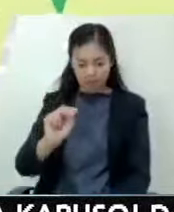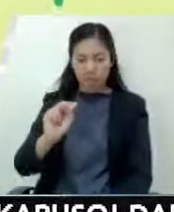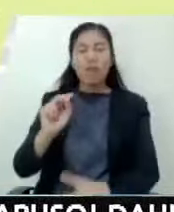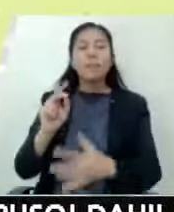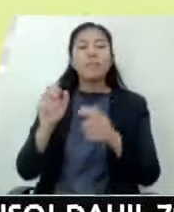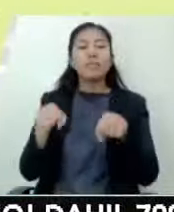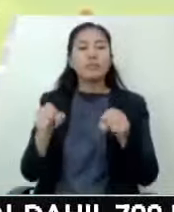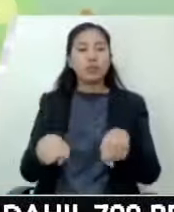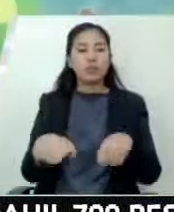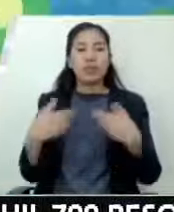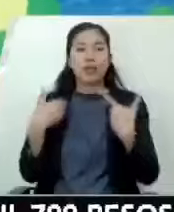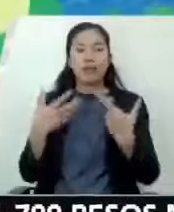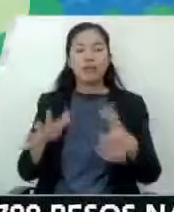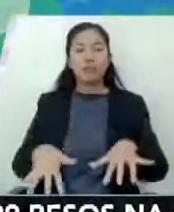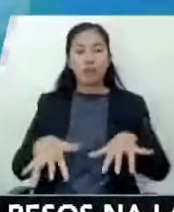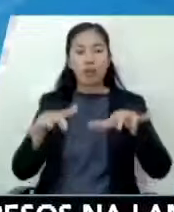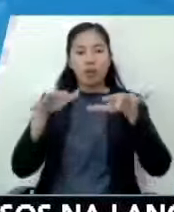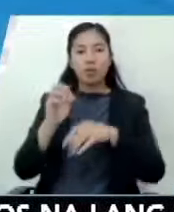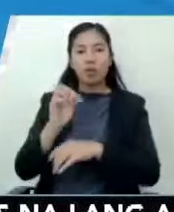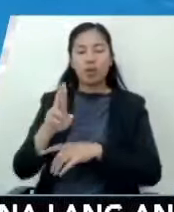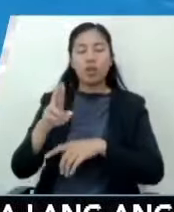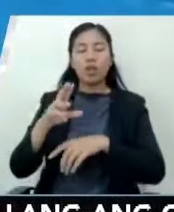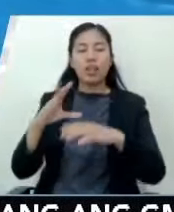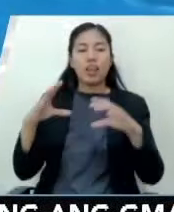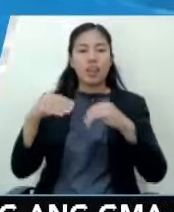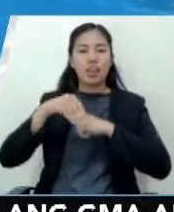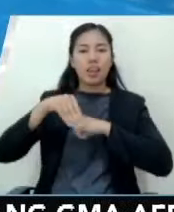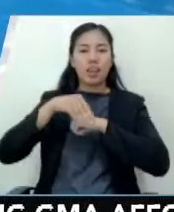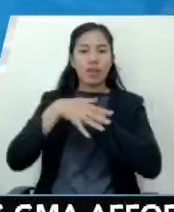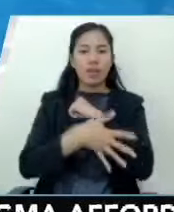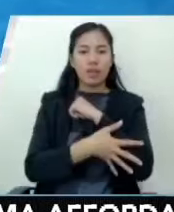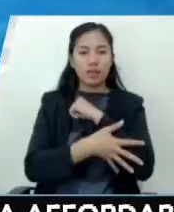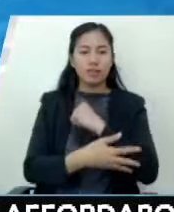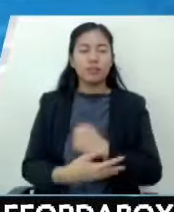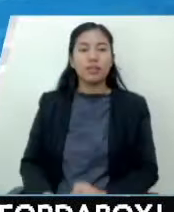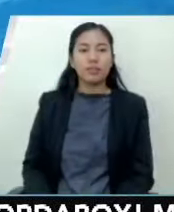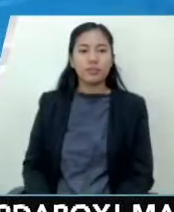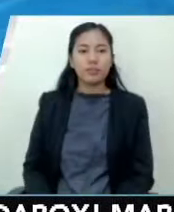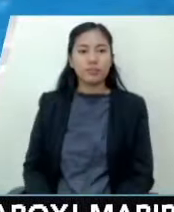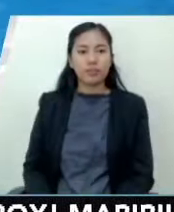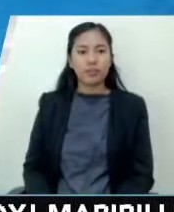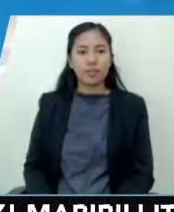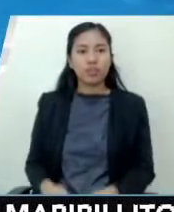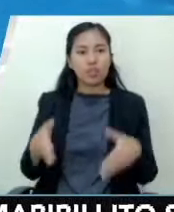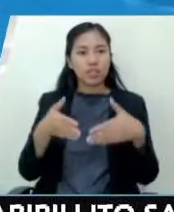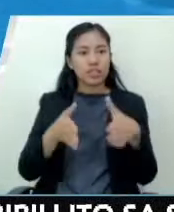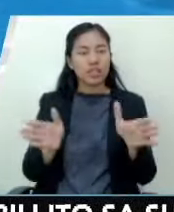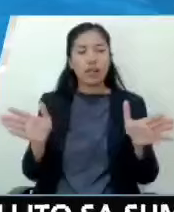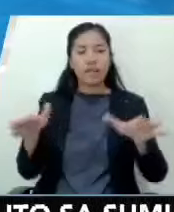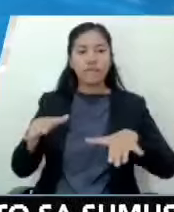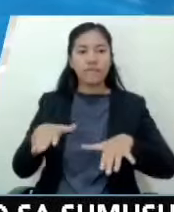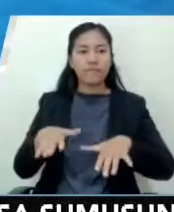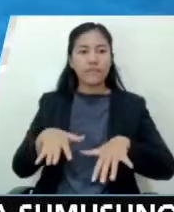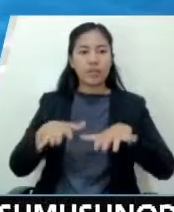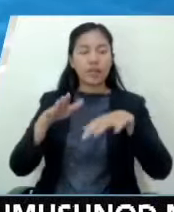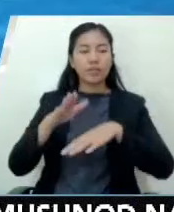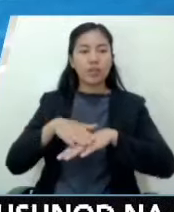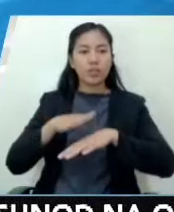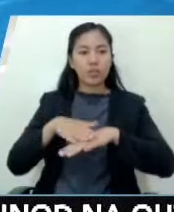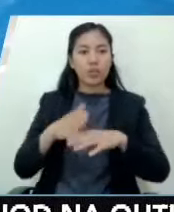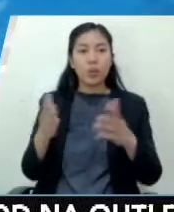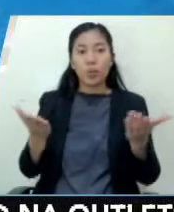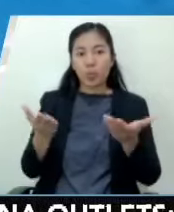landslide. Ayon sa PAGASA, nakataas ang General Flood Advisory sa Agusan del Sur, Surigao del Sur, Davao